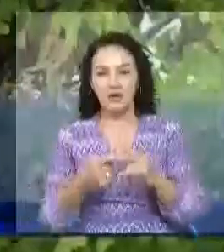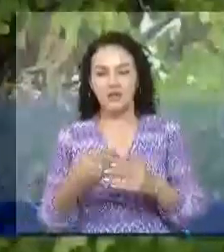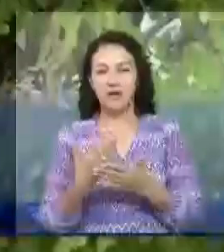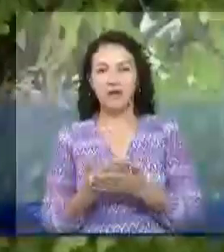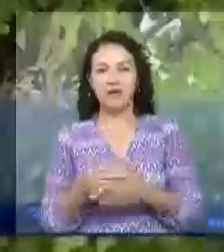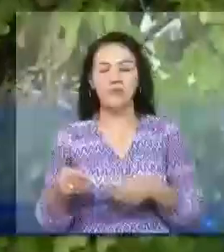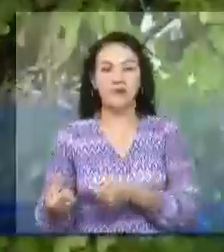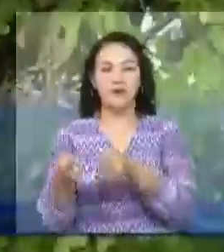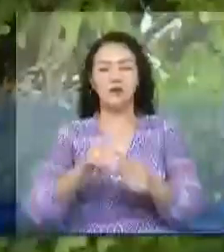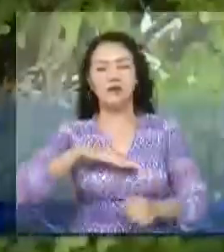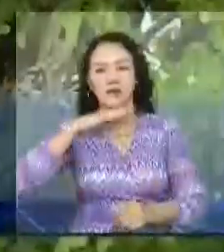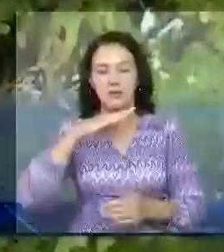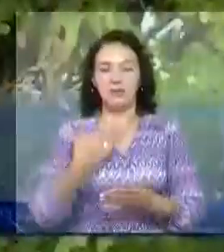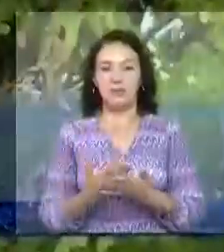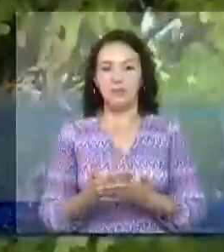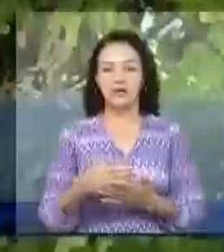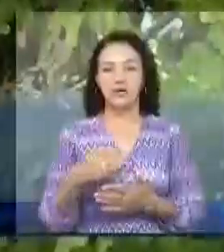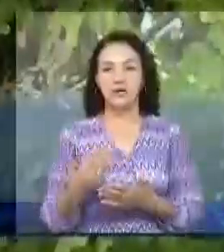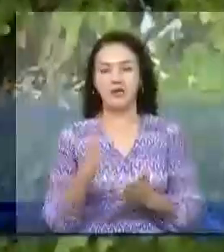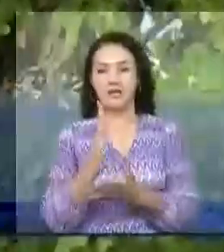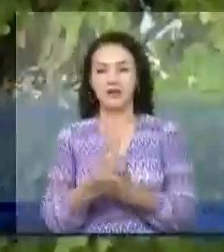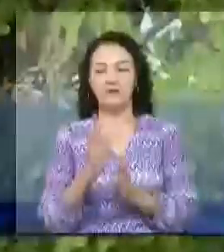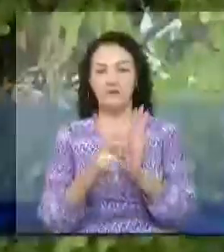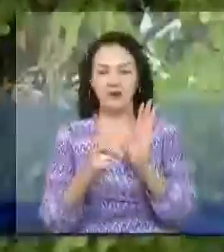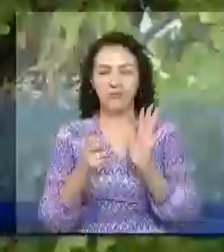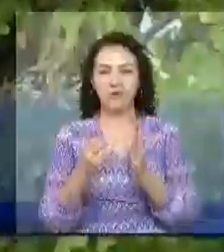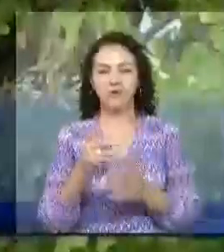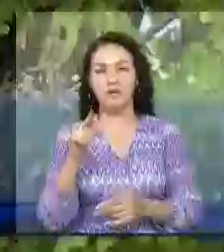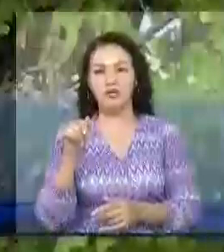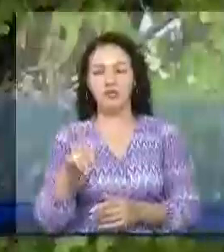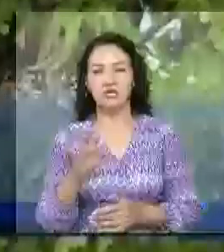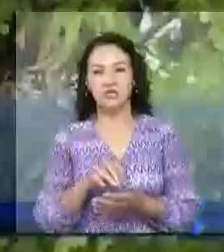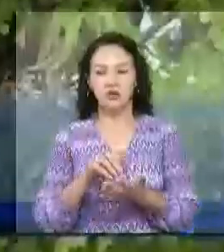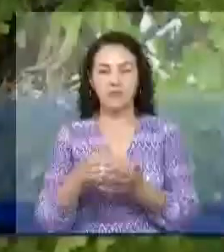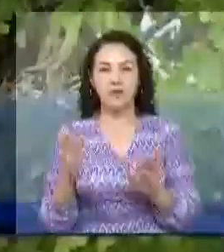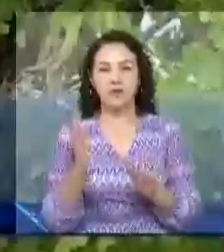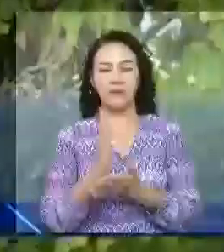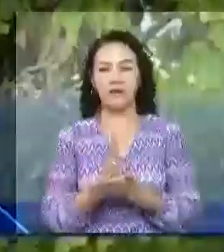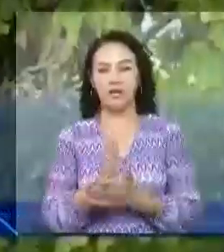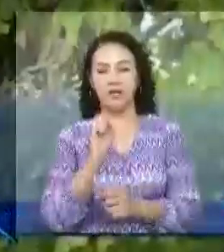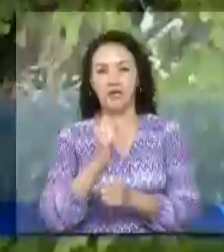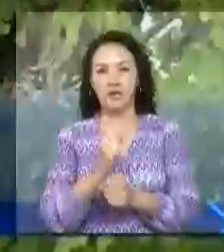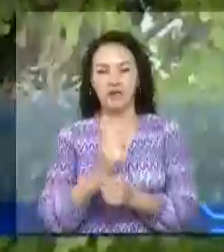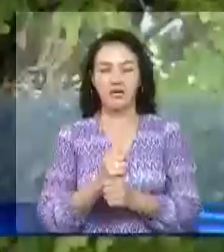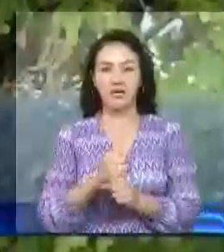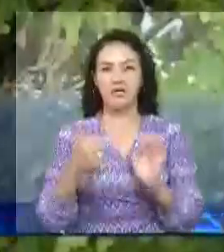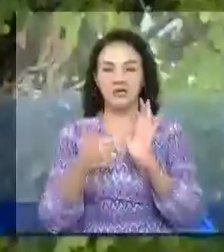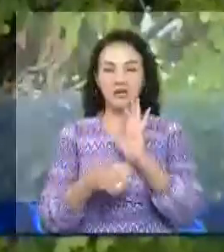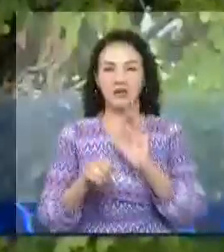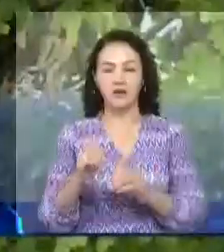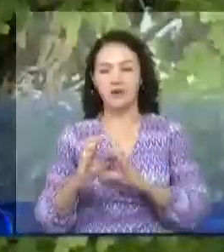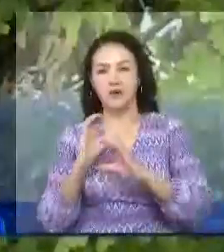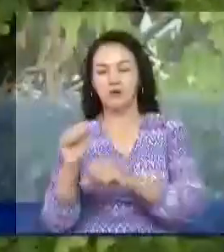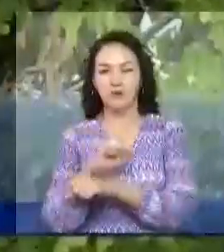формирования обеспечены в достаточном объеме. Наличие 800 комбайнов, свыше 1500 тракторов. Кроме того, будет задействовано не менее 600